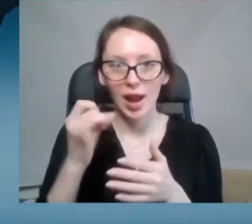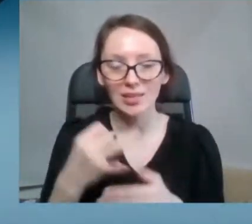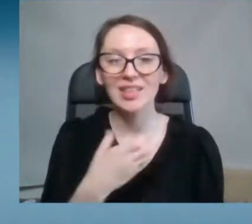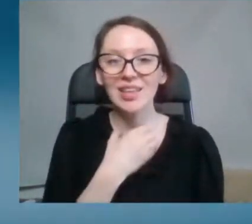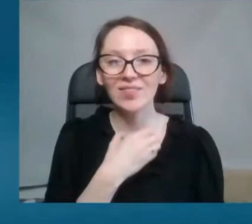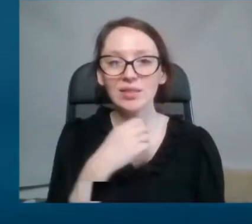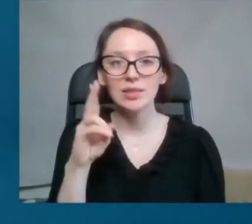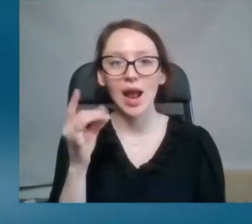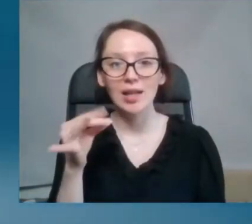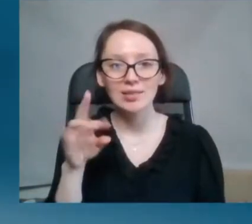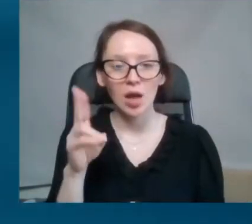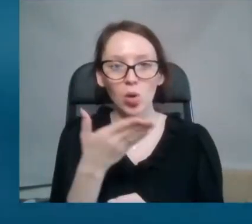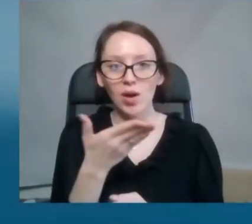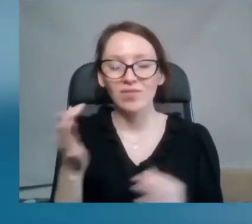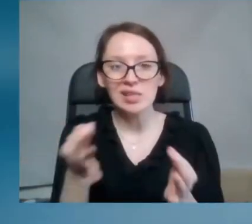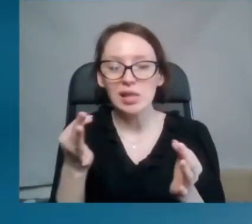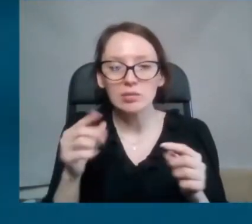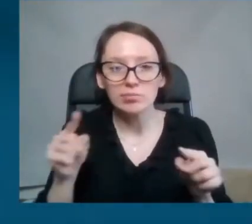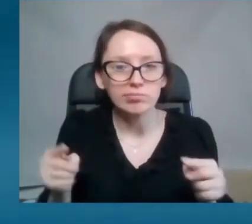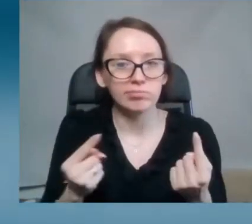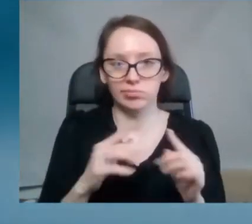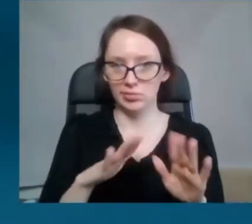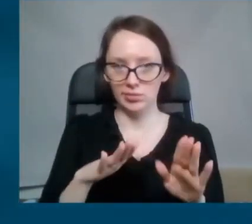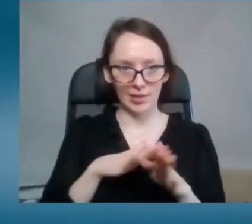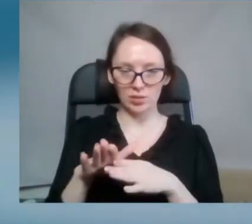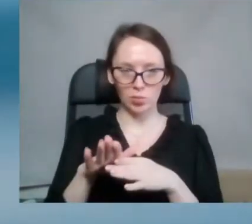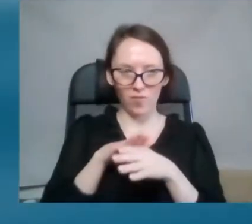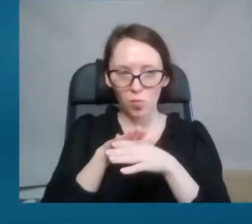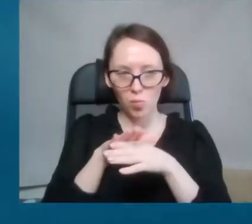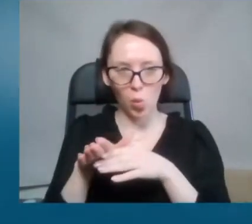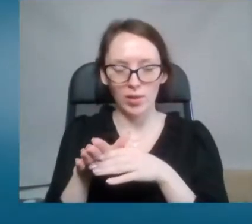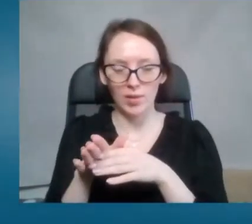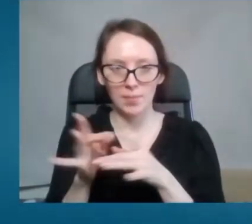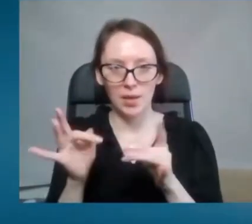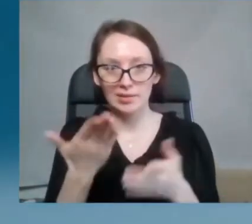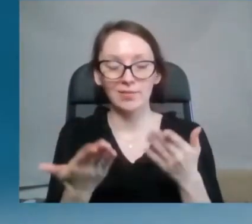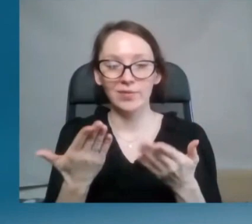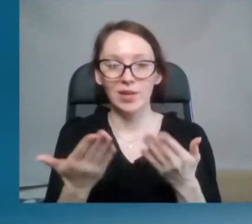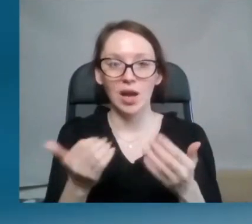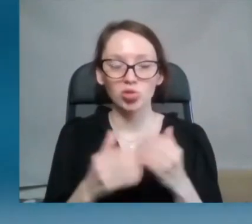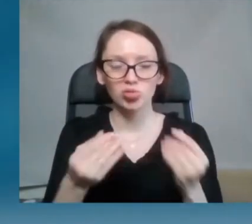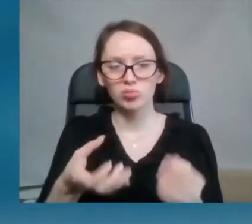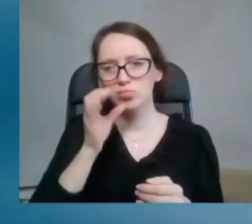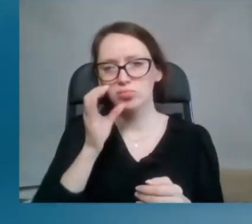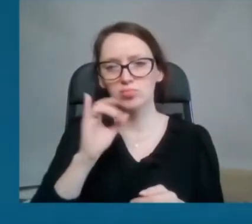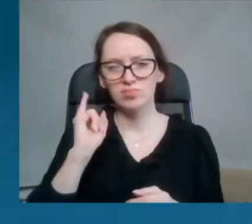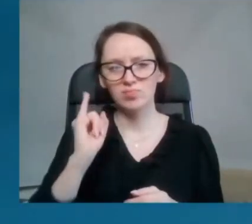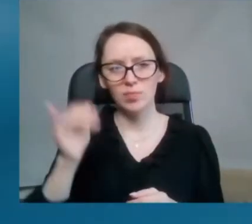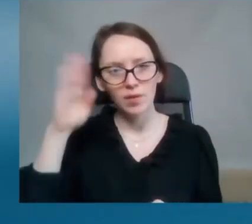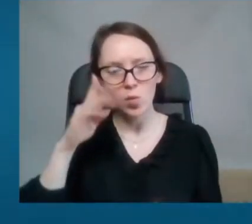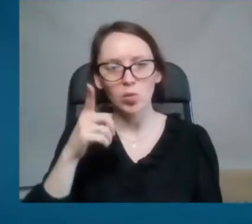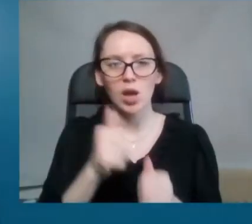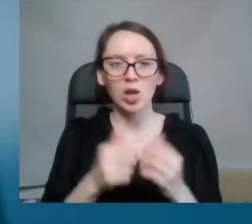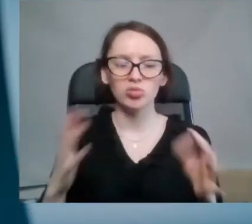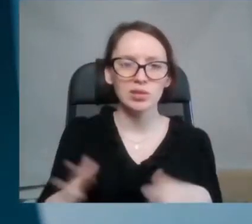вы никогда не вы не восполните его в полной мере, если каждый день вы пьете фиговую воду, каждый день вы тренируетесь, каждый день